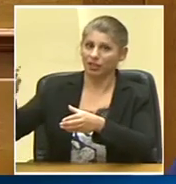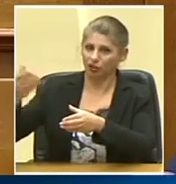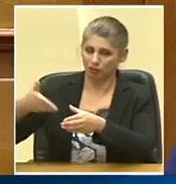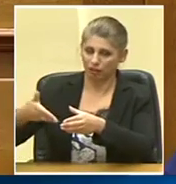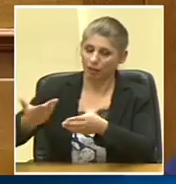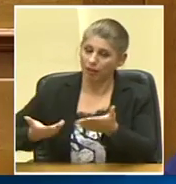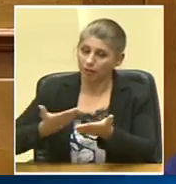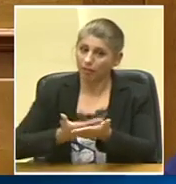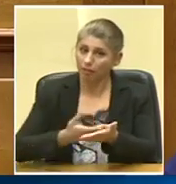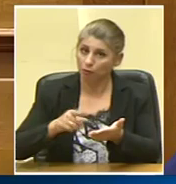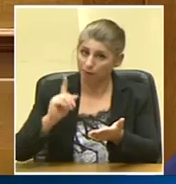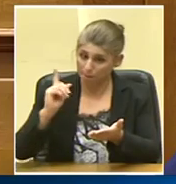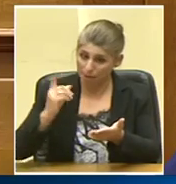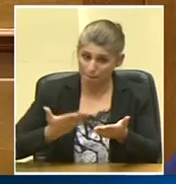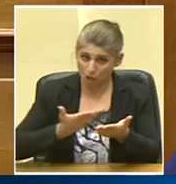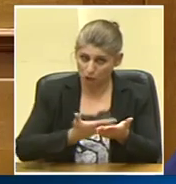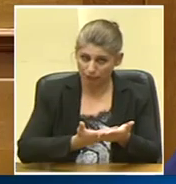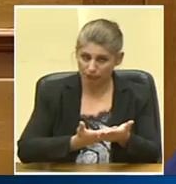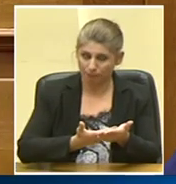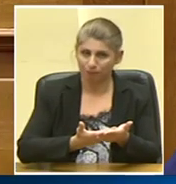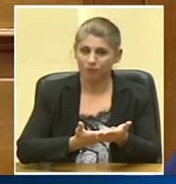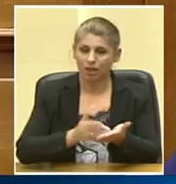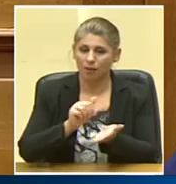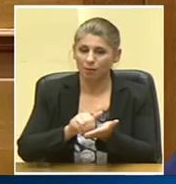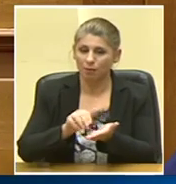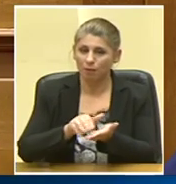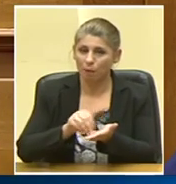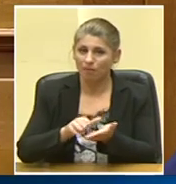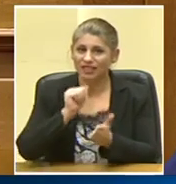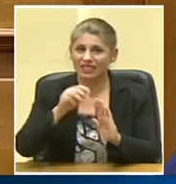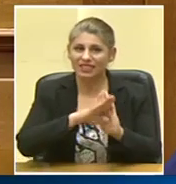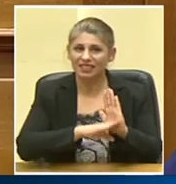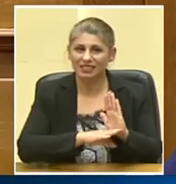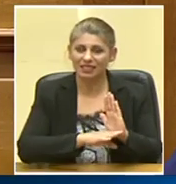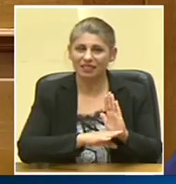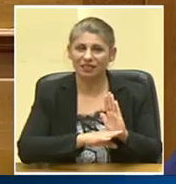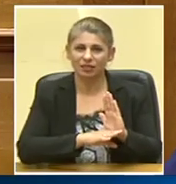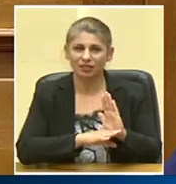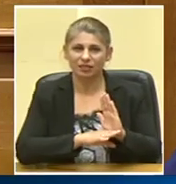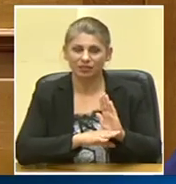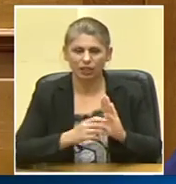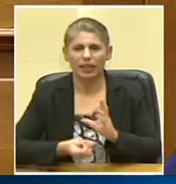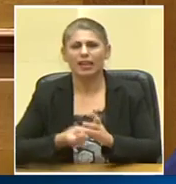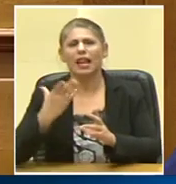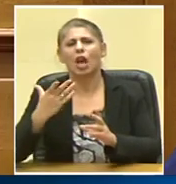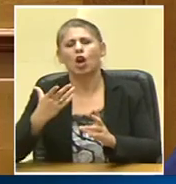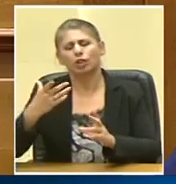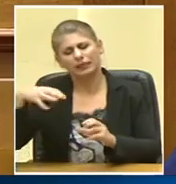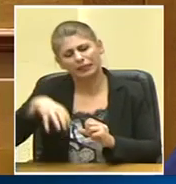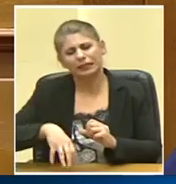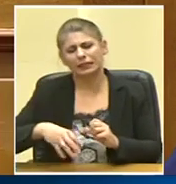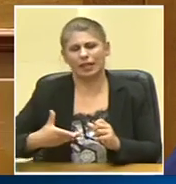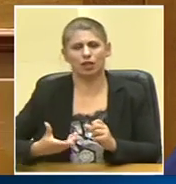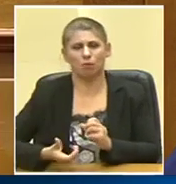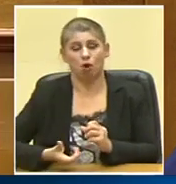Καταθέτουμε όμως και μια πρόταση που αποφεύγει τον συνταγματικό μαξιμαλισμό και τον βολονταρισμό. Διότι